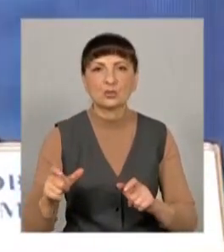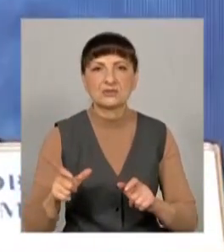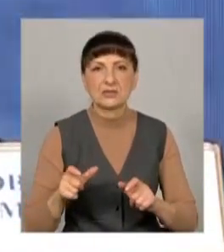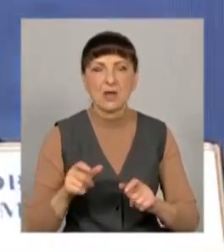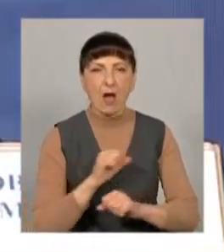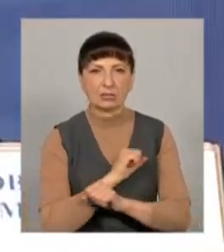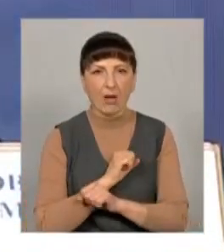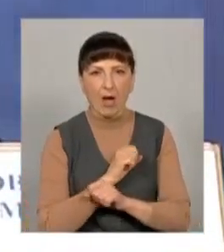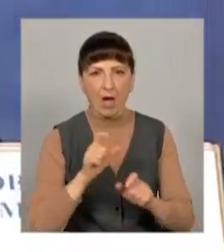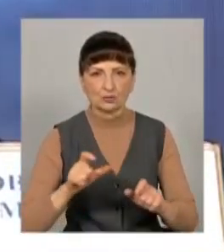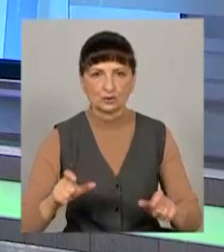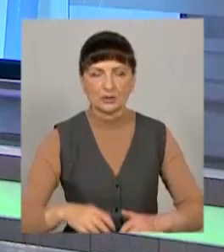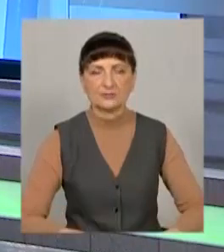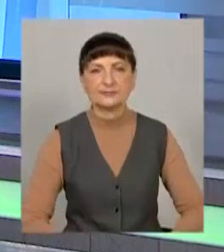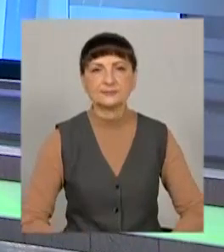отдыхающим народом.